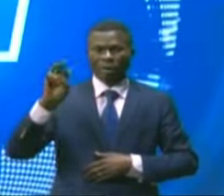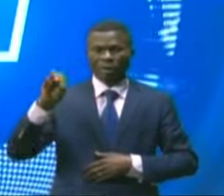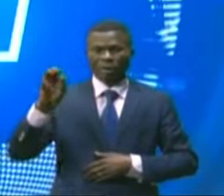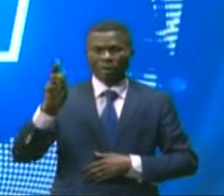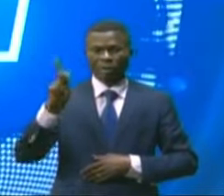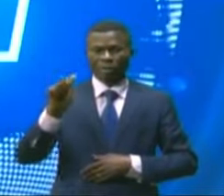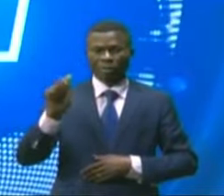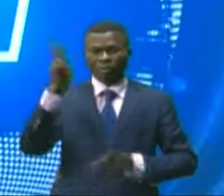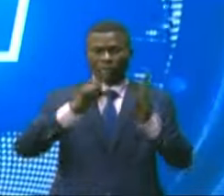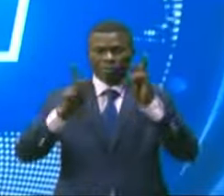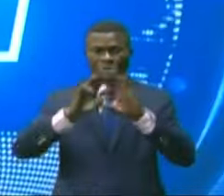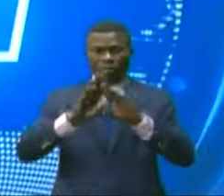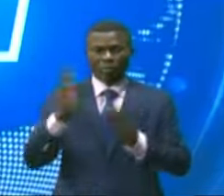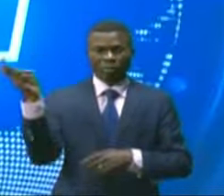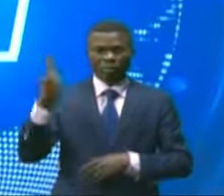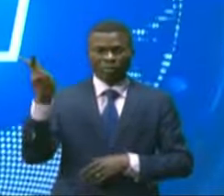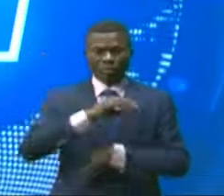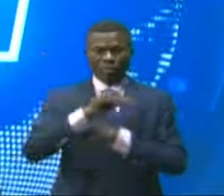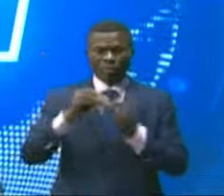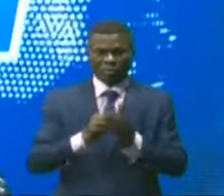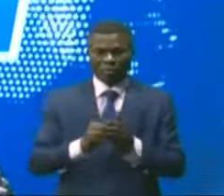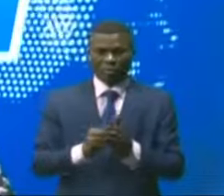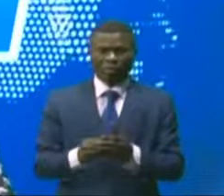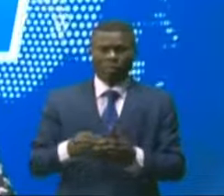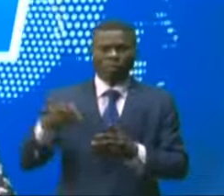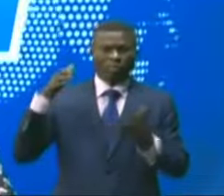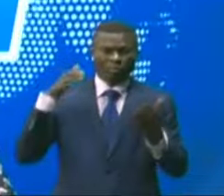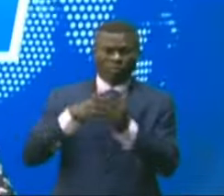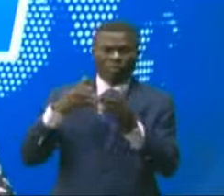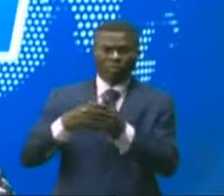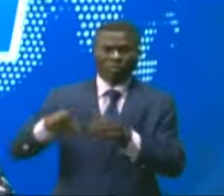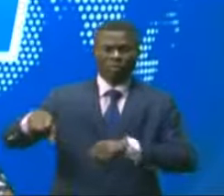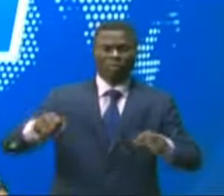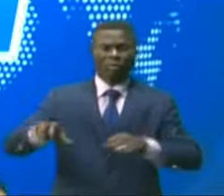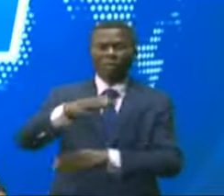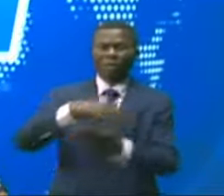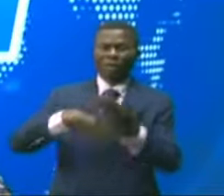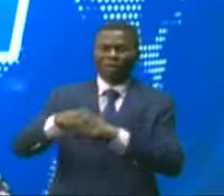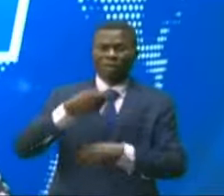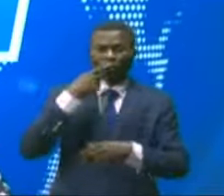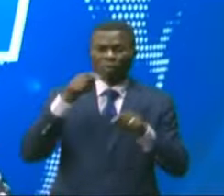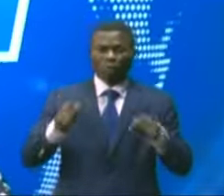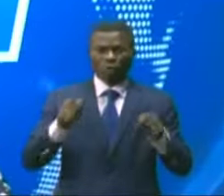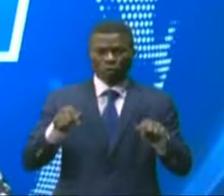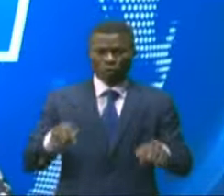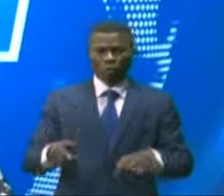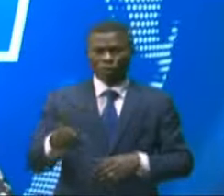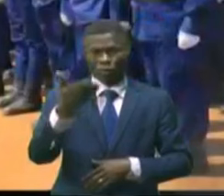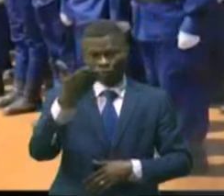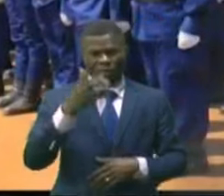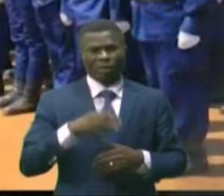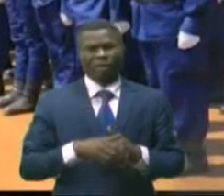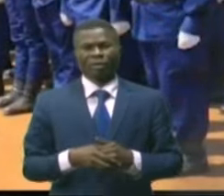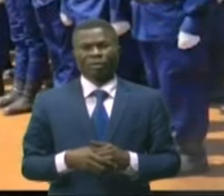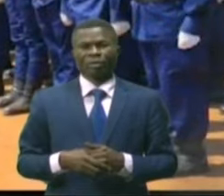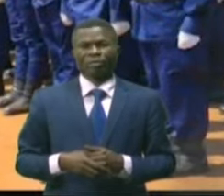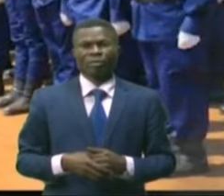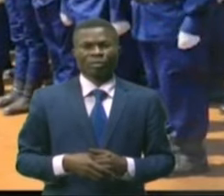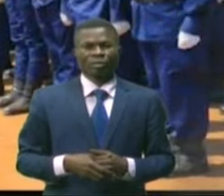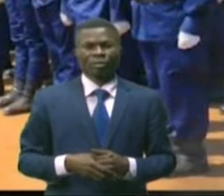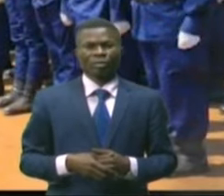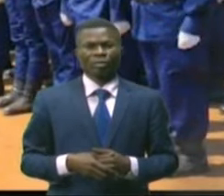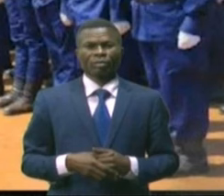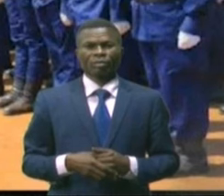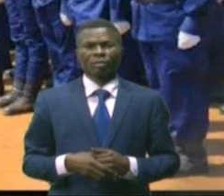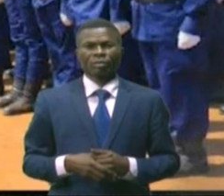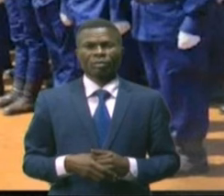Population de la province du Kassai, victime des tracasseries et insécurité, on en parle à travers ces reportages. Arrestation